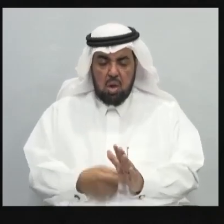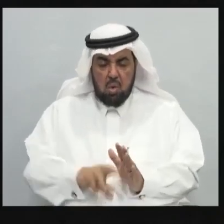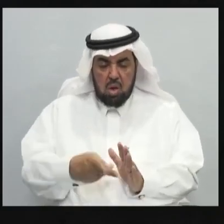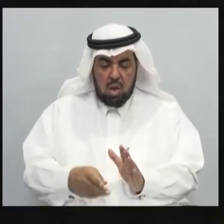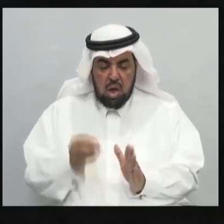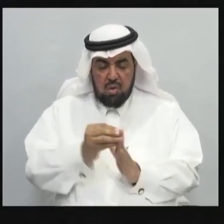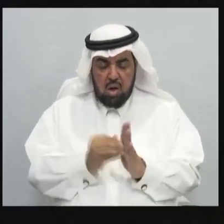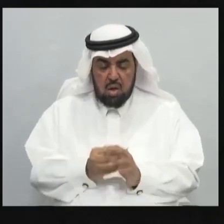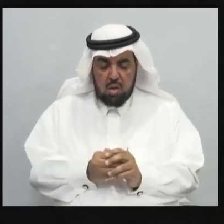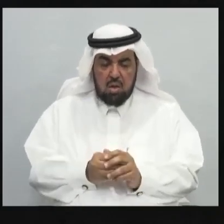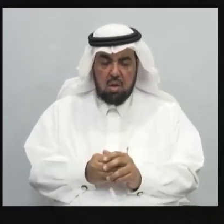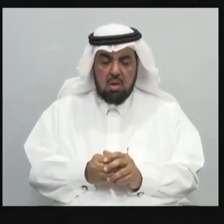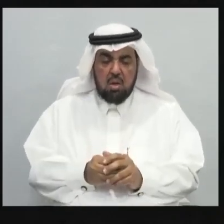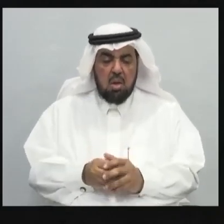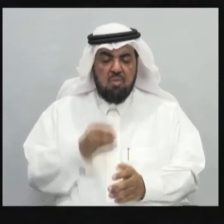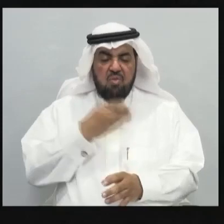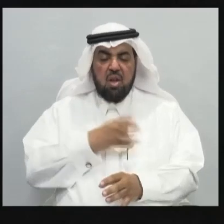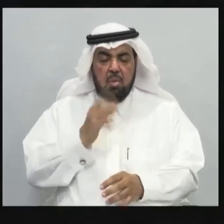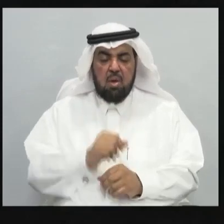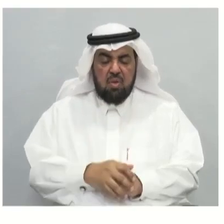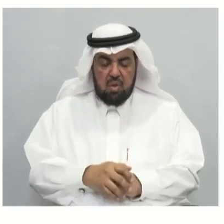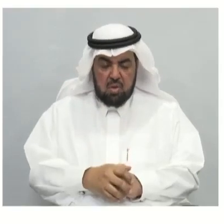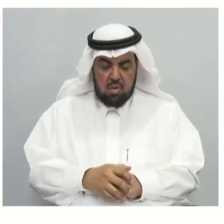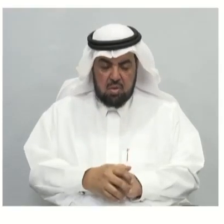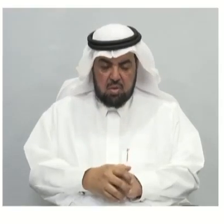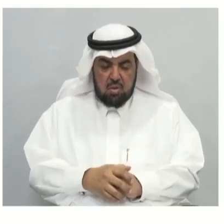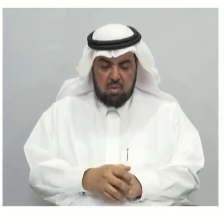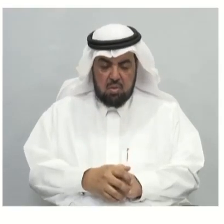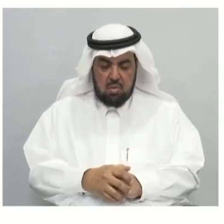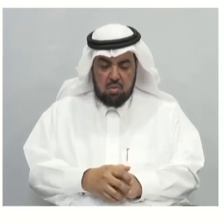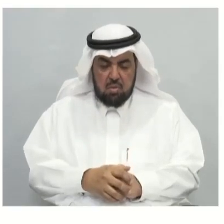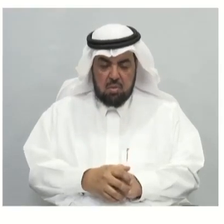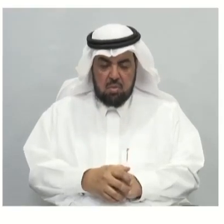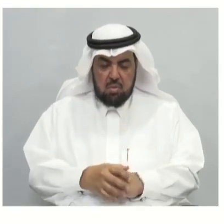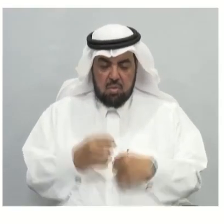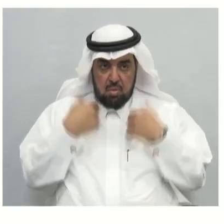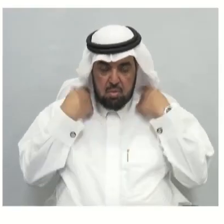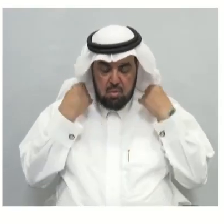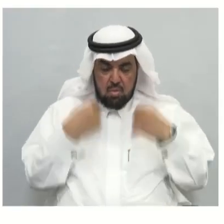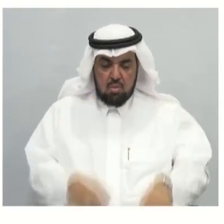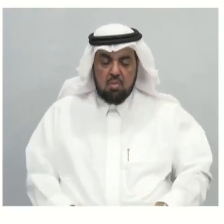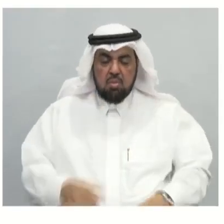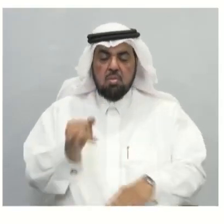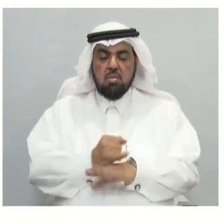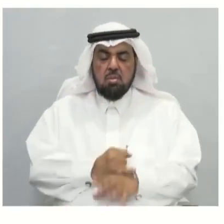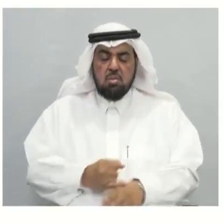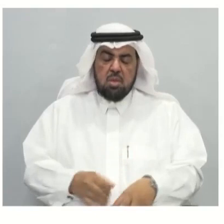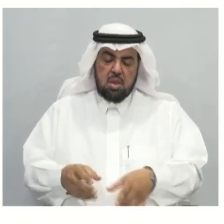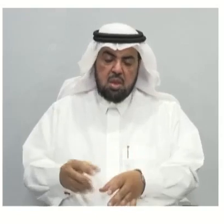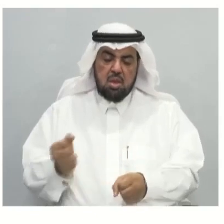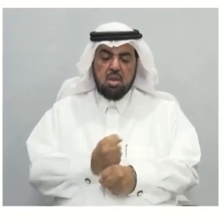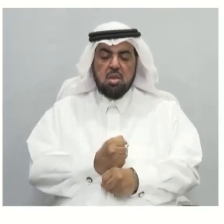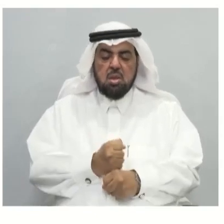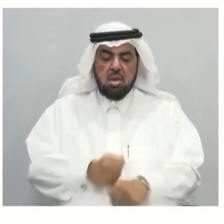العناصر لن يتم الاستفاده من هذا النموذج ايضا اخذنا تطبيق على نموذج